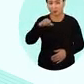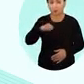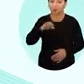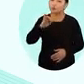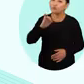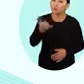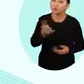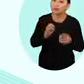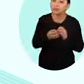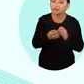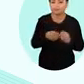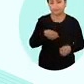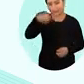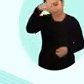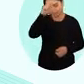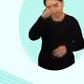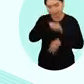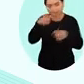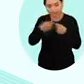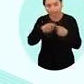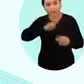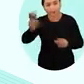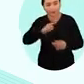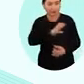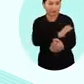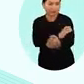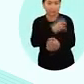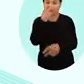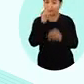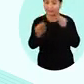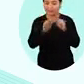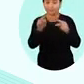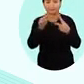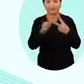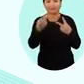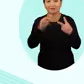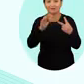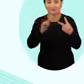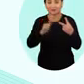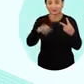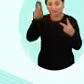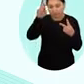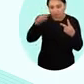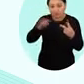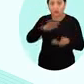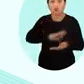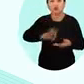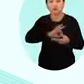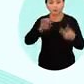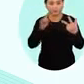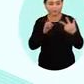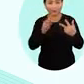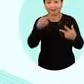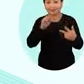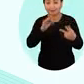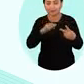тохиолдолд та юу хийх вэ? Эмчид тогтмол үзүүлж, даралтаа шалгуулж бай. Давсгаа тогтмол суллаж бай. Учир